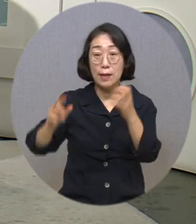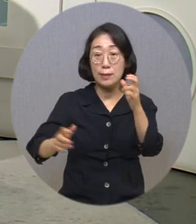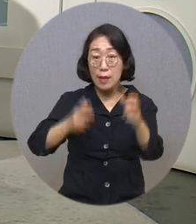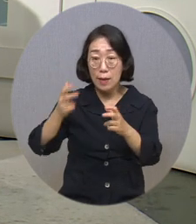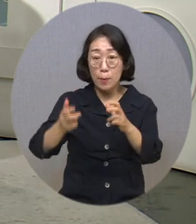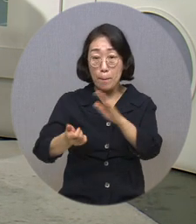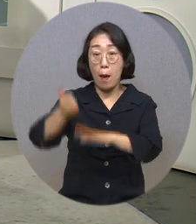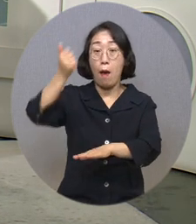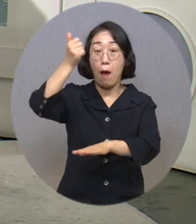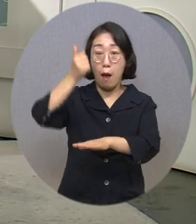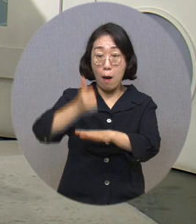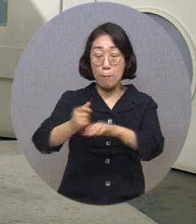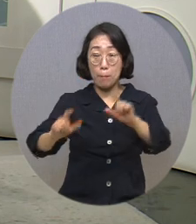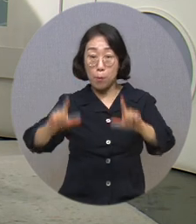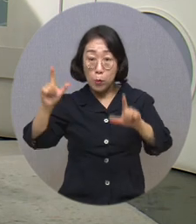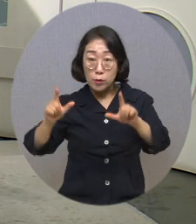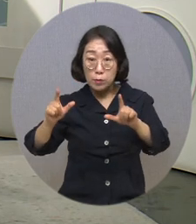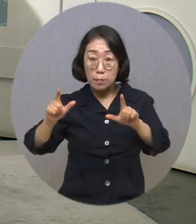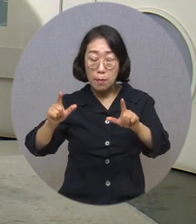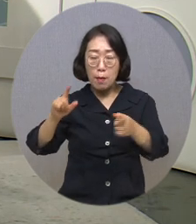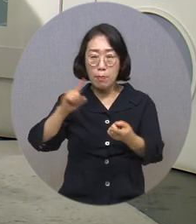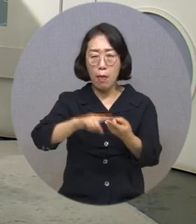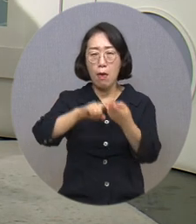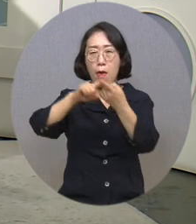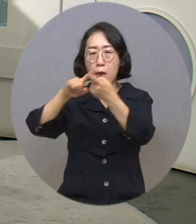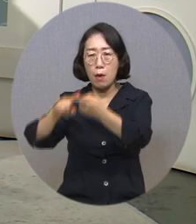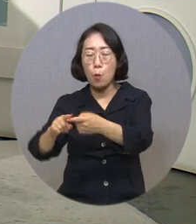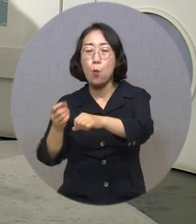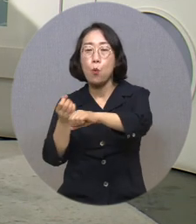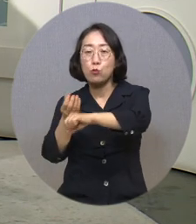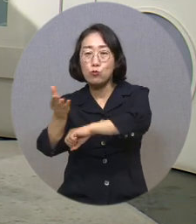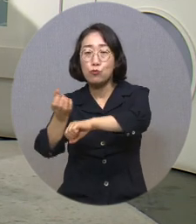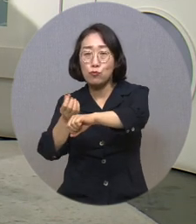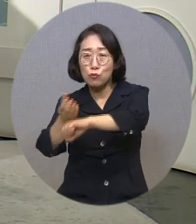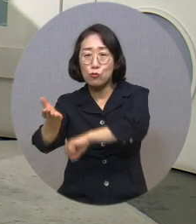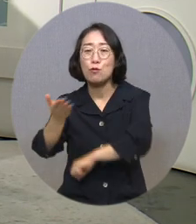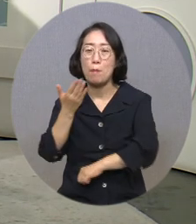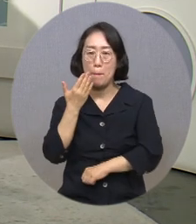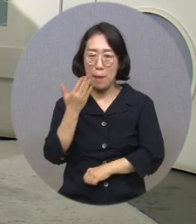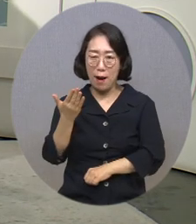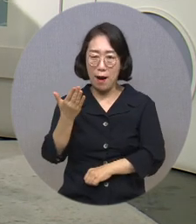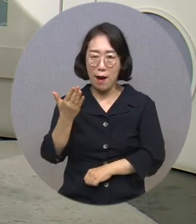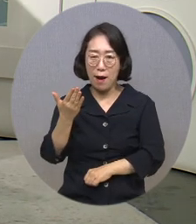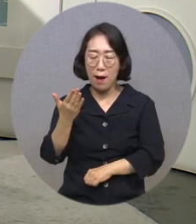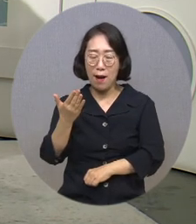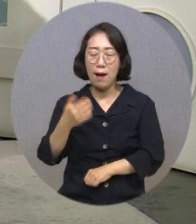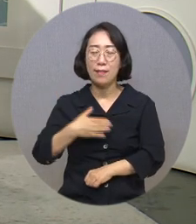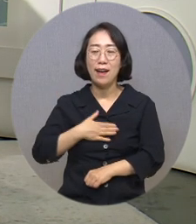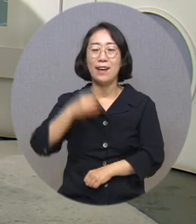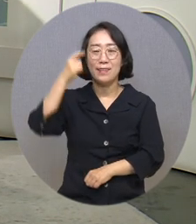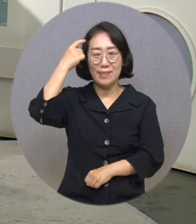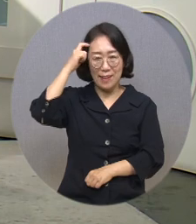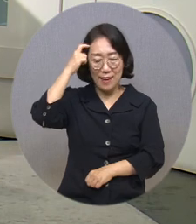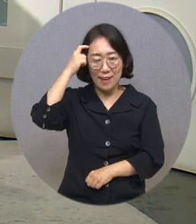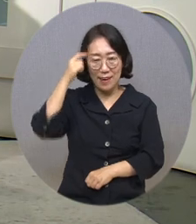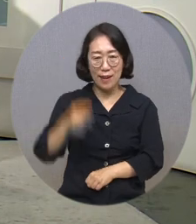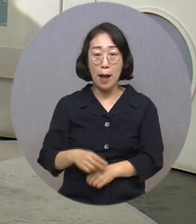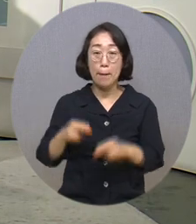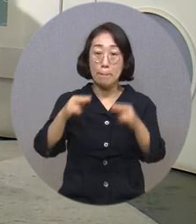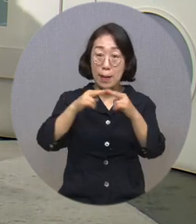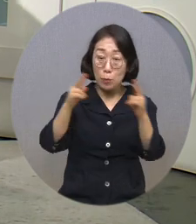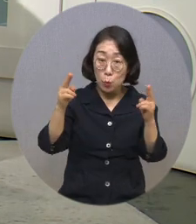모델을 만들면 이걸 외국에 통째로 수출해야 된다라는 게 이제 제 개인적인 생각입니다. 그 중에 아까 이제 반도체